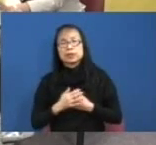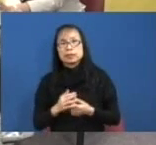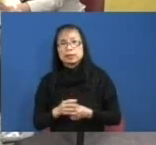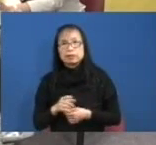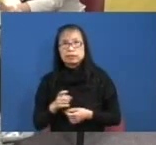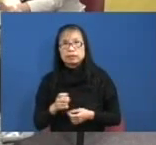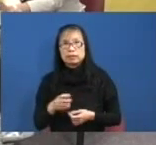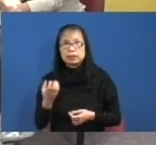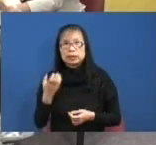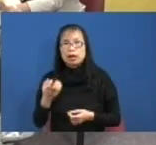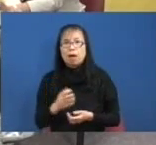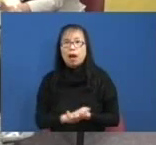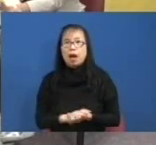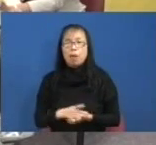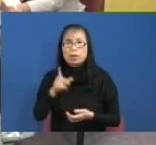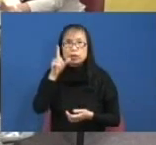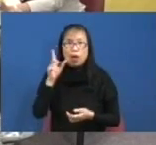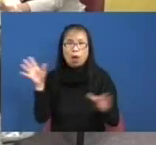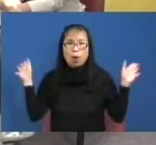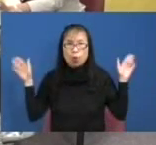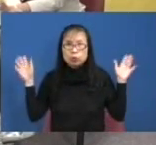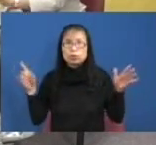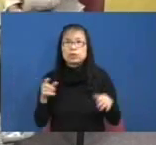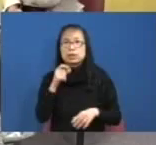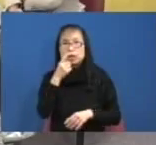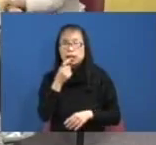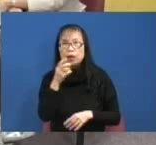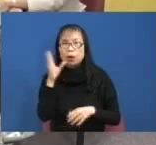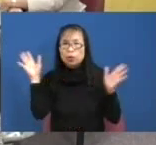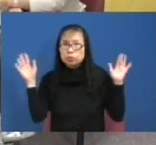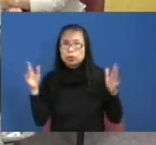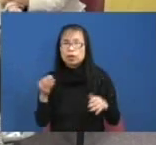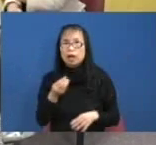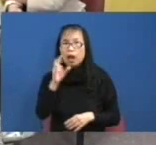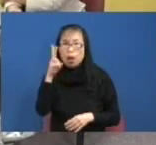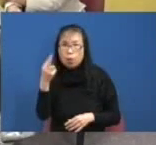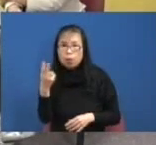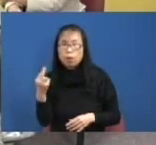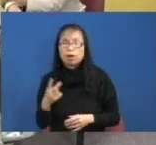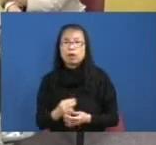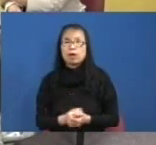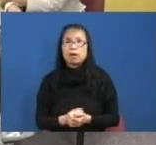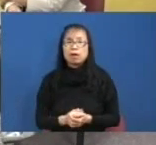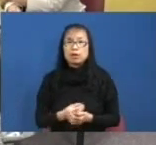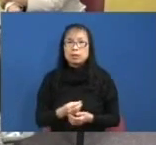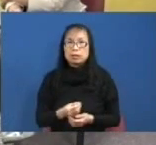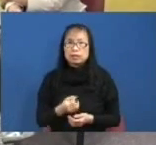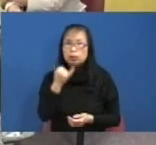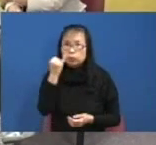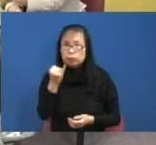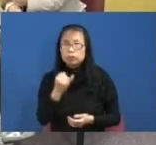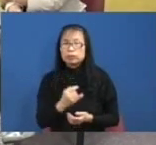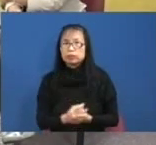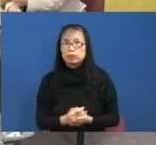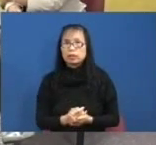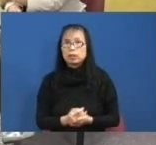者、孔雀石綠、三聚氰胺、這些， 即是點煮都搞不定 了、你煮，除非呢你好像說二噁